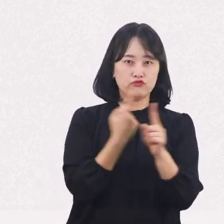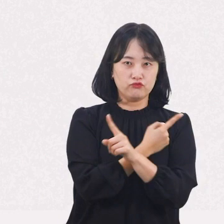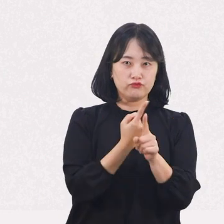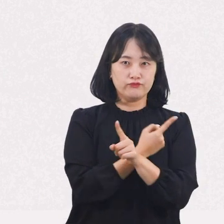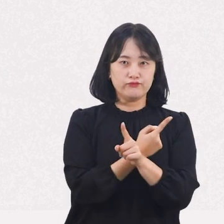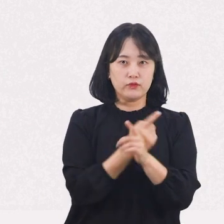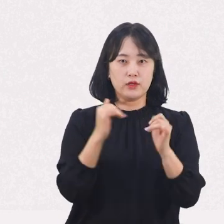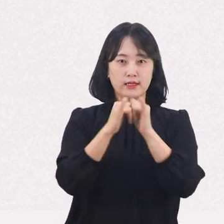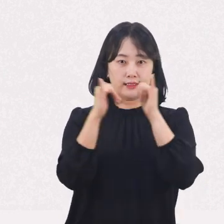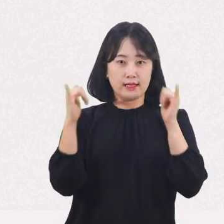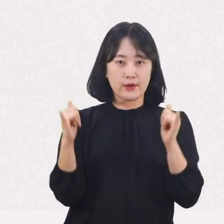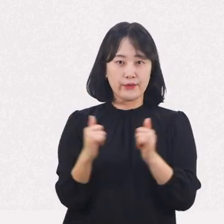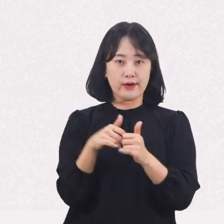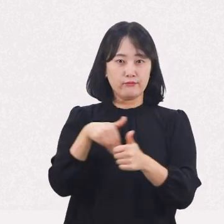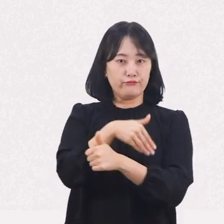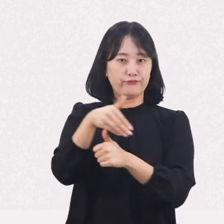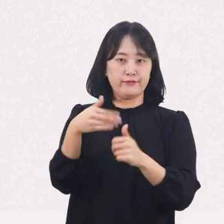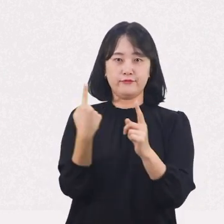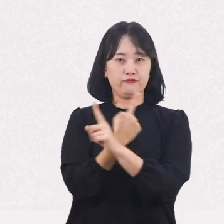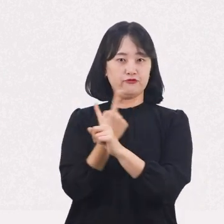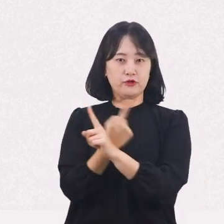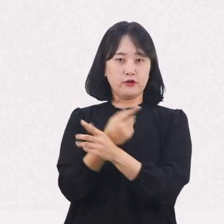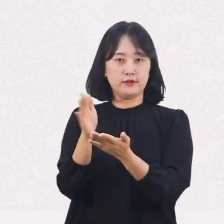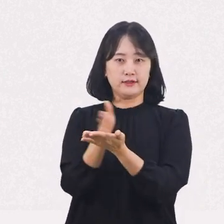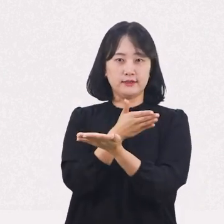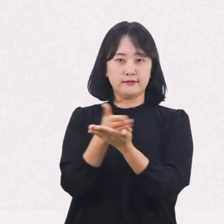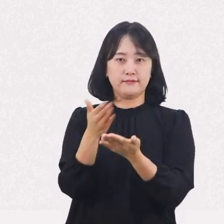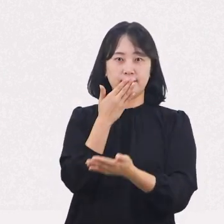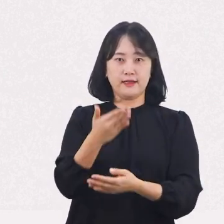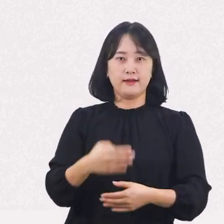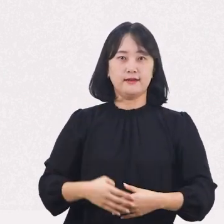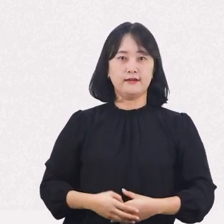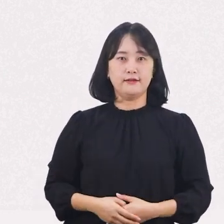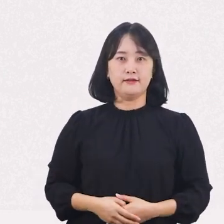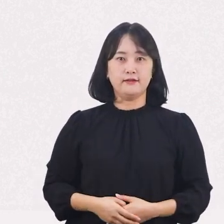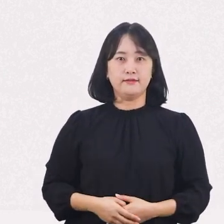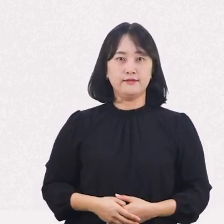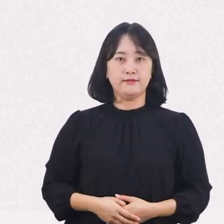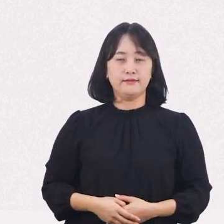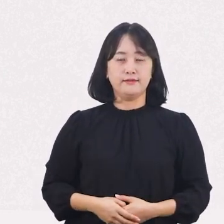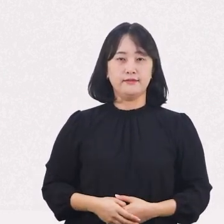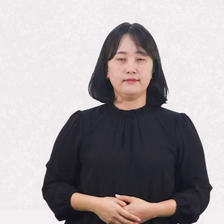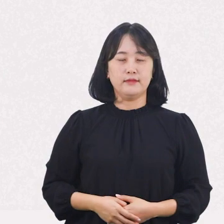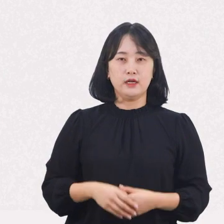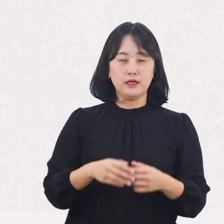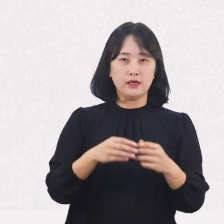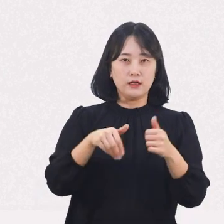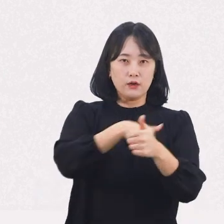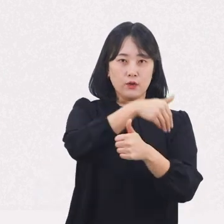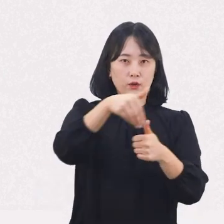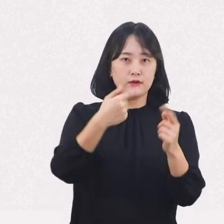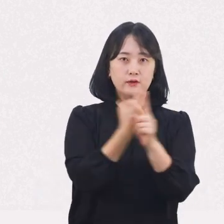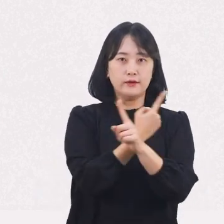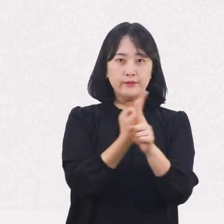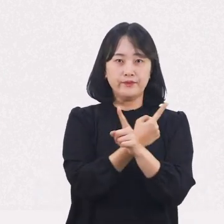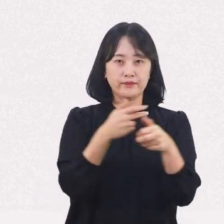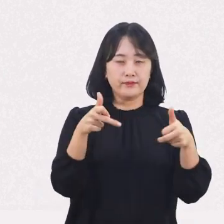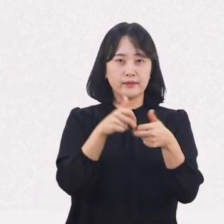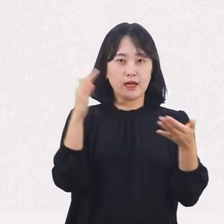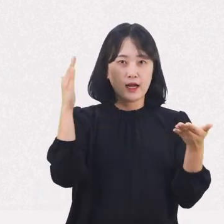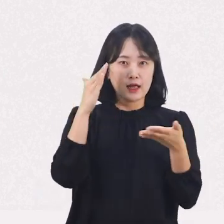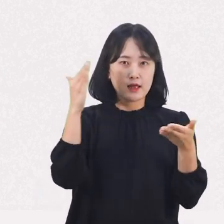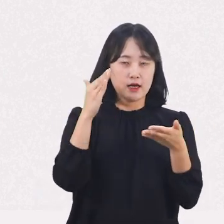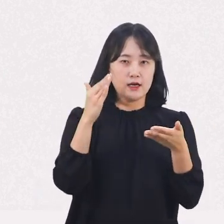수정과 사회적 환경의 수정으로 나누어 살펴볼 수 있습니다. 물리적 환경의 수정은 장애